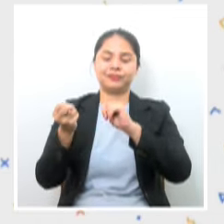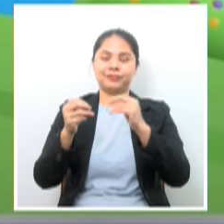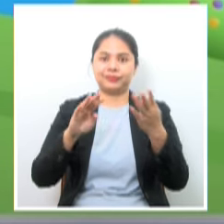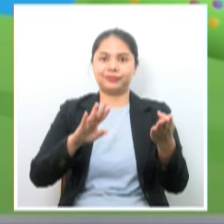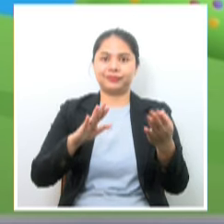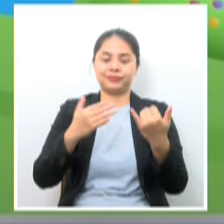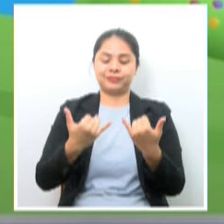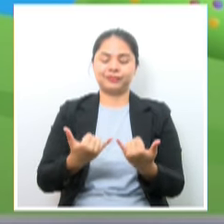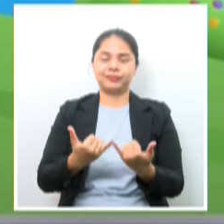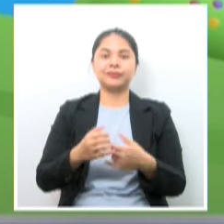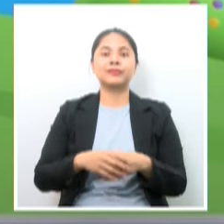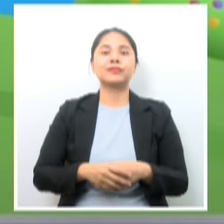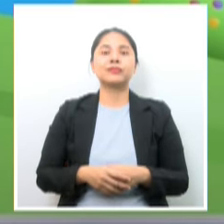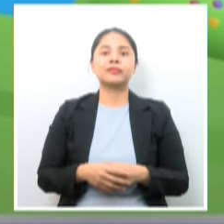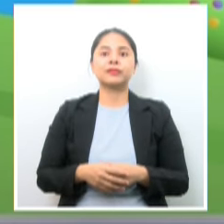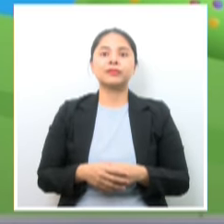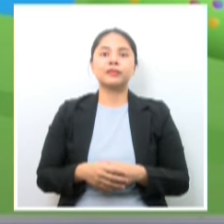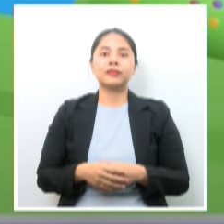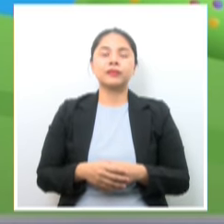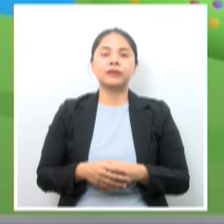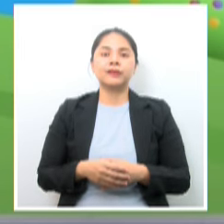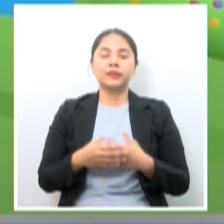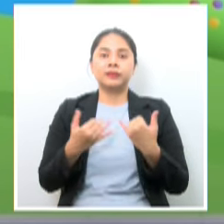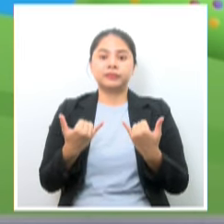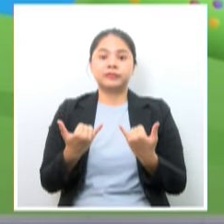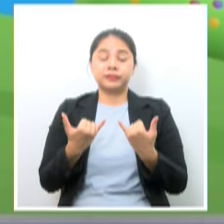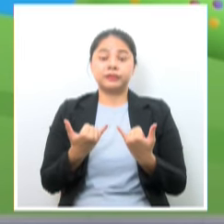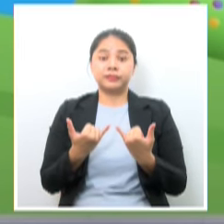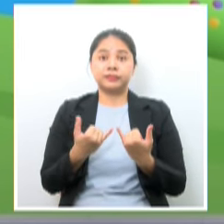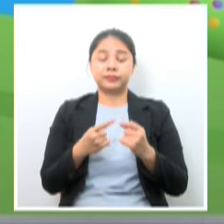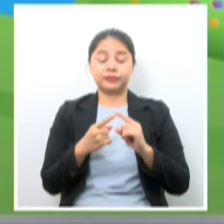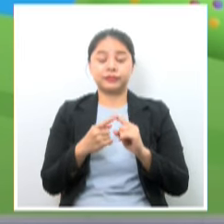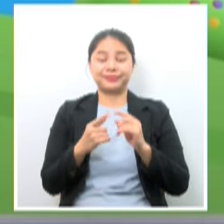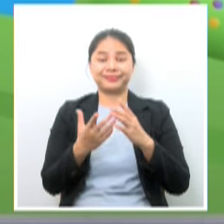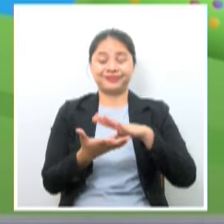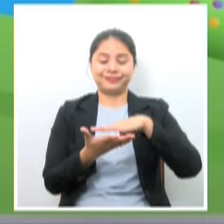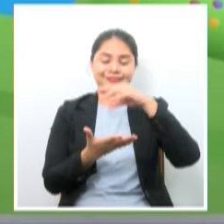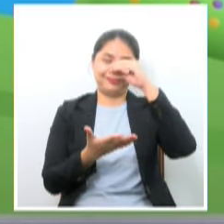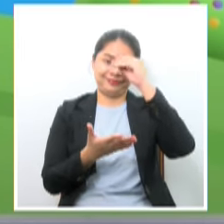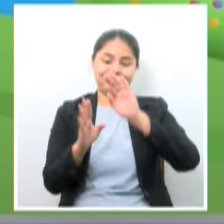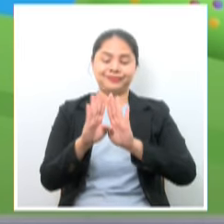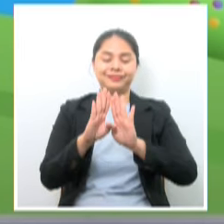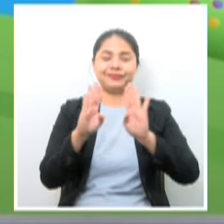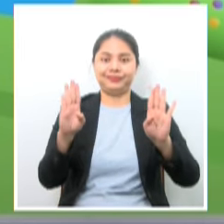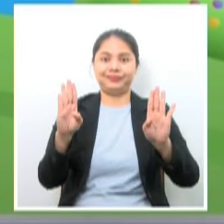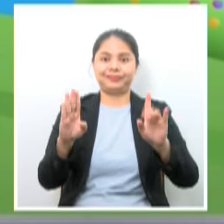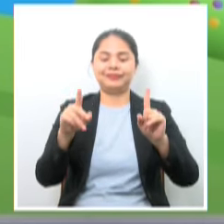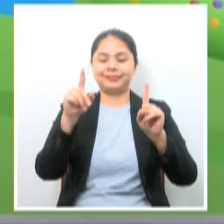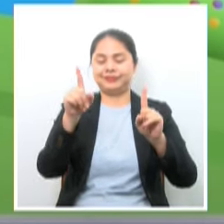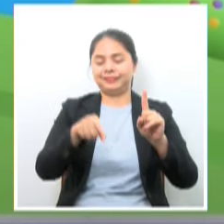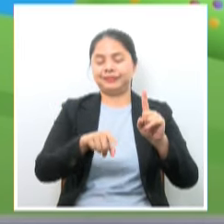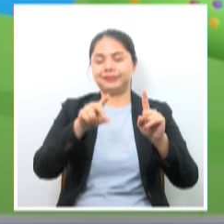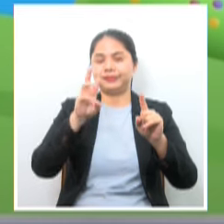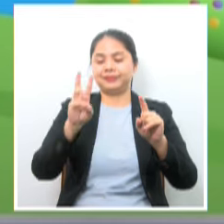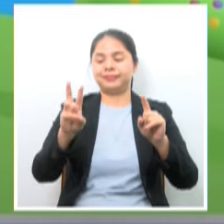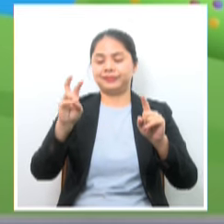ครับในช่วงแรกอยากเรียนว่าภาคเรียนที่1ถ้าบวกเกียรตินี้นะครับเรามีความท้าทาย